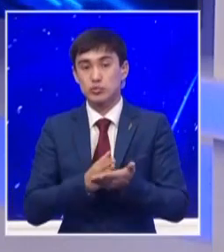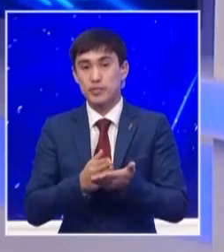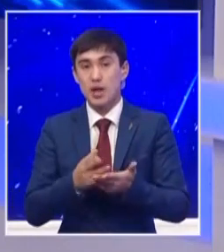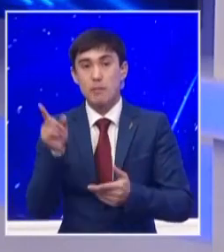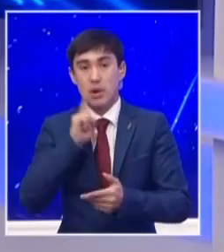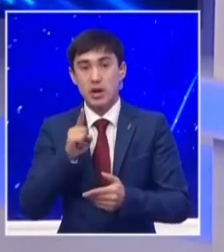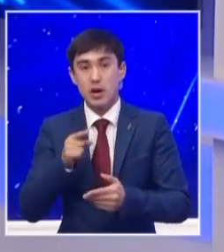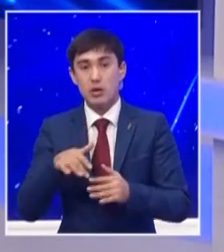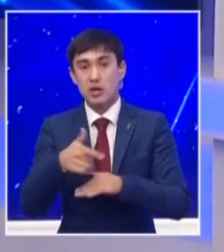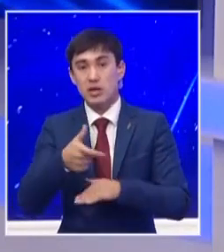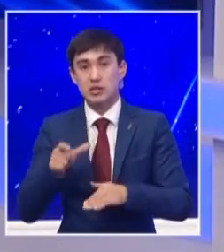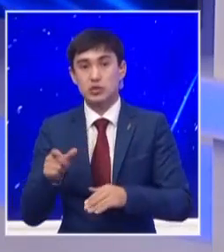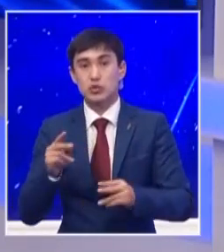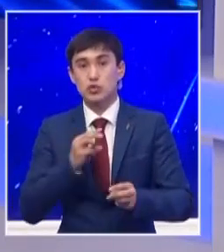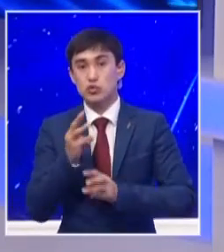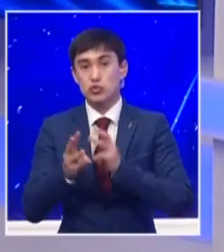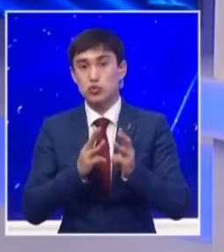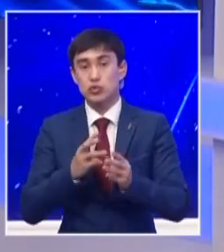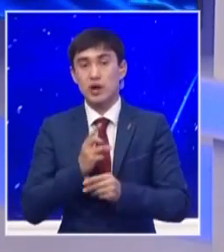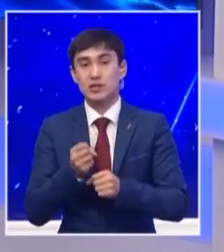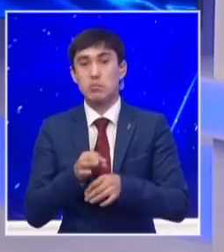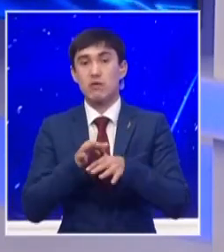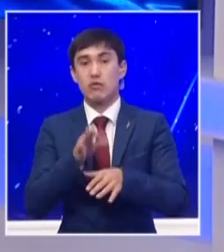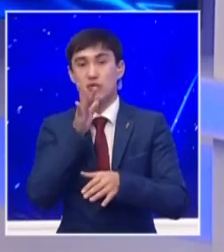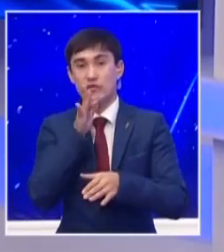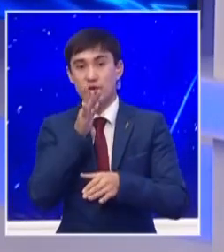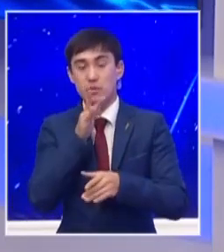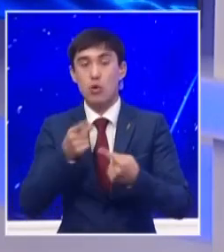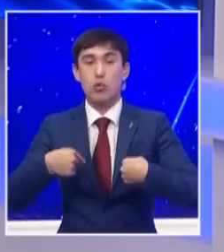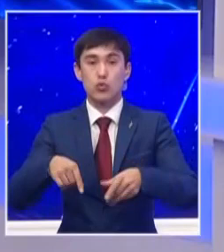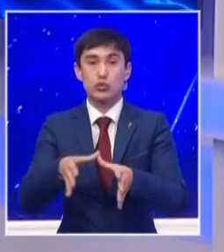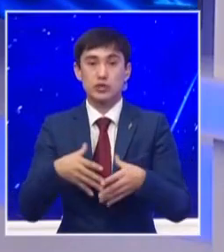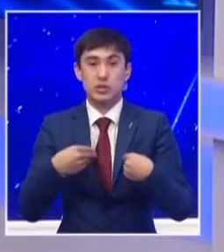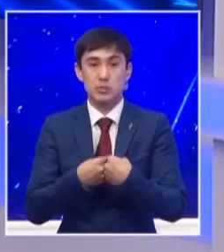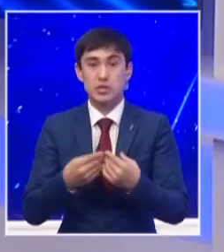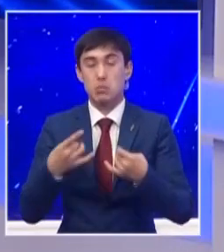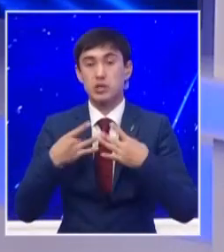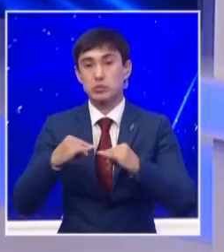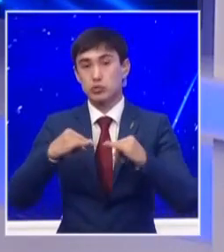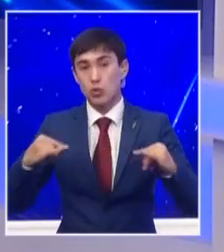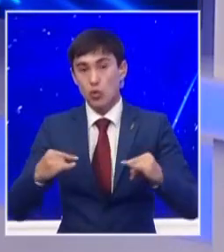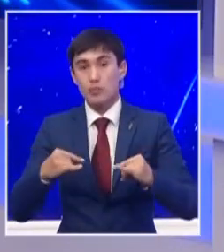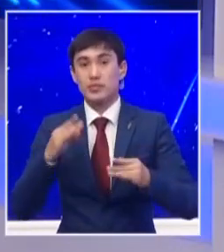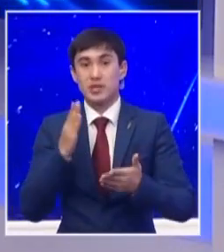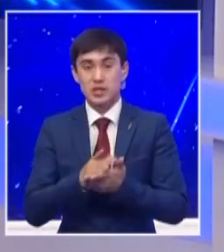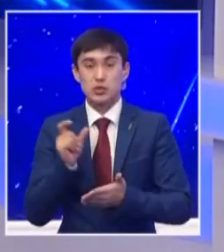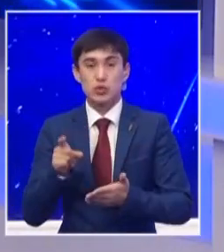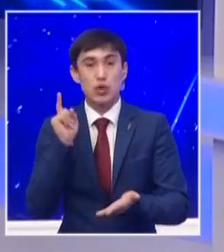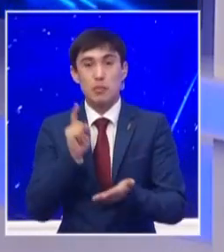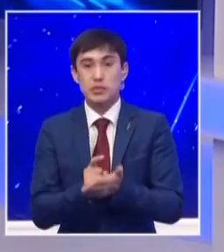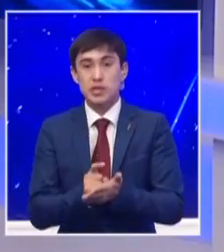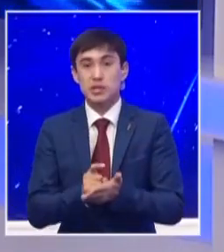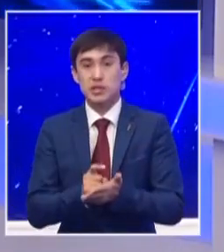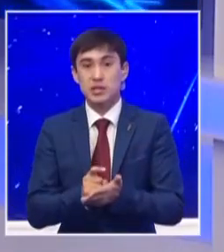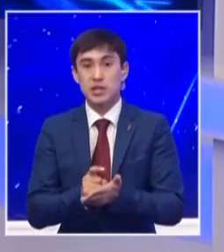большинству граждан жгут бенгальские огни и проводят время в кругу семьи за праздничным столом найдутся те кто обязательно